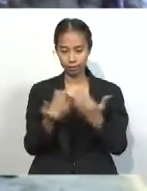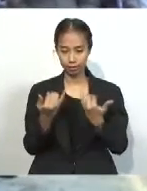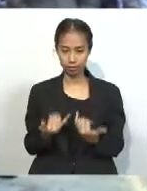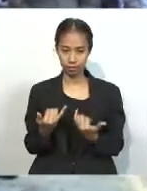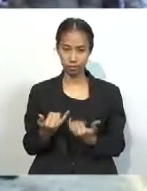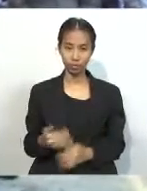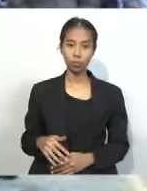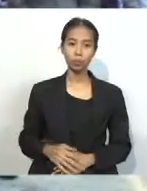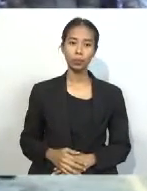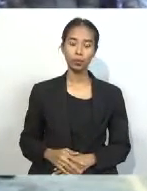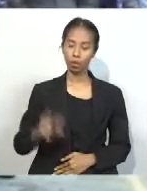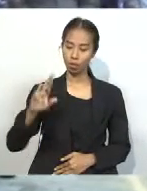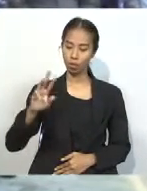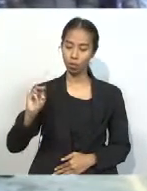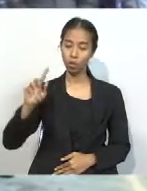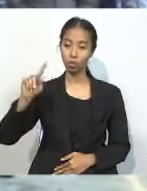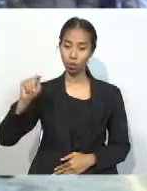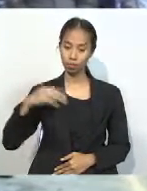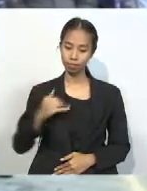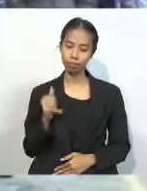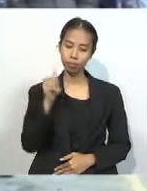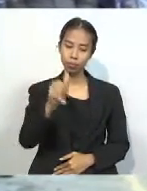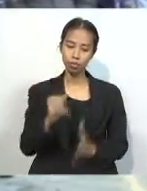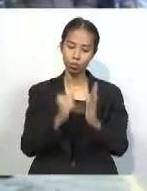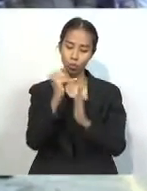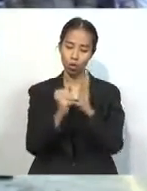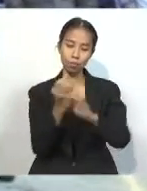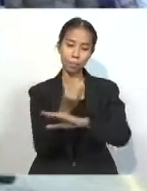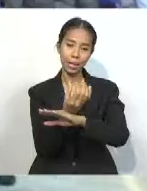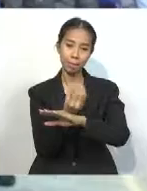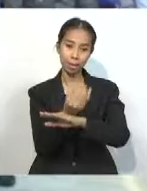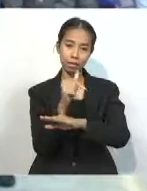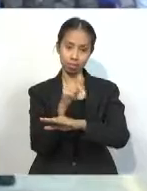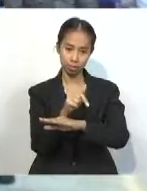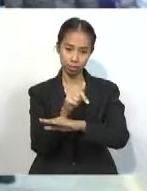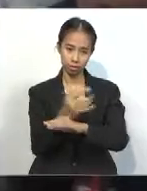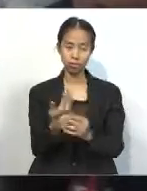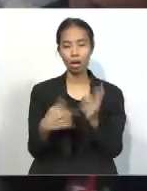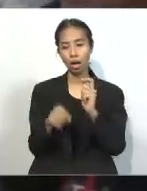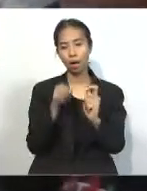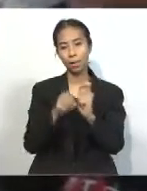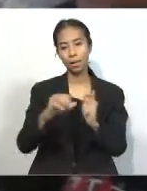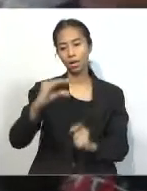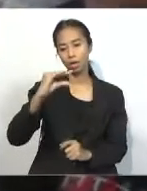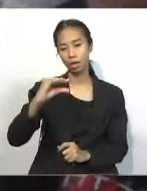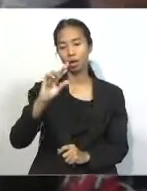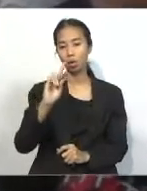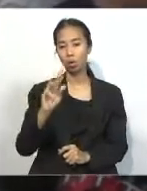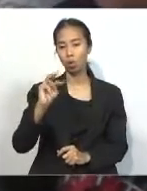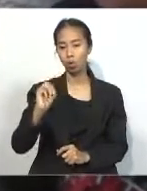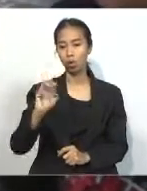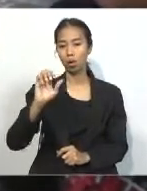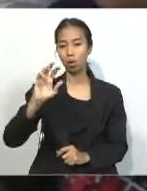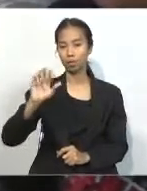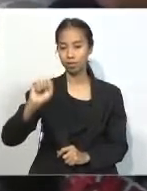จำสำนักนายกรัฐมนตรีลงพื้นที่จังหวัดกำแพงเพชรที่หมู่บ้านโลโคอำเภอโกสัมพีนครไปฟัง